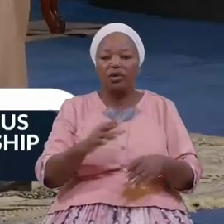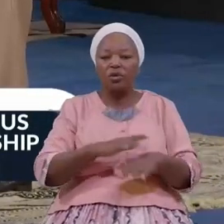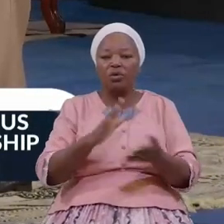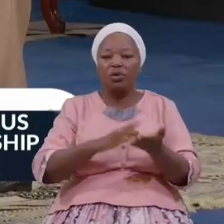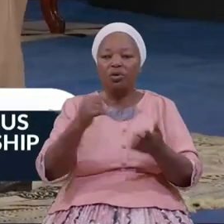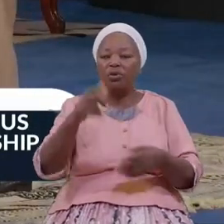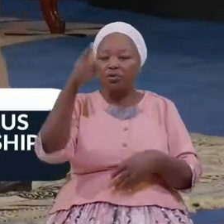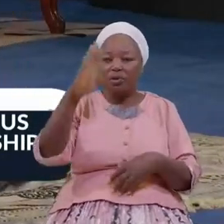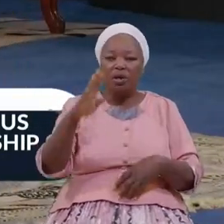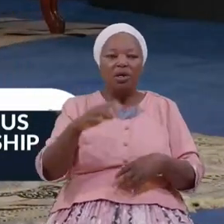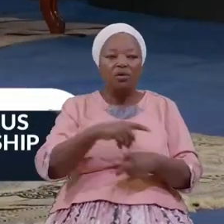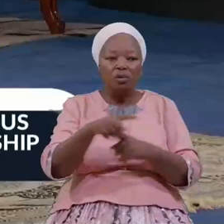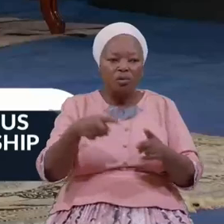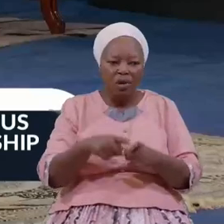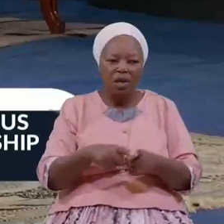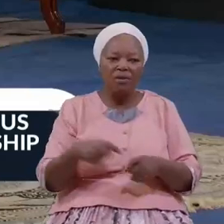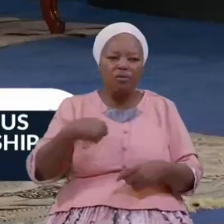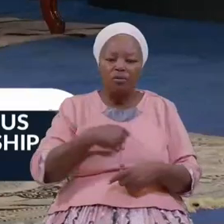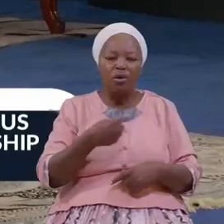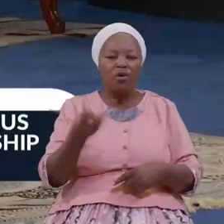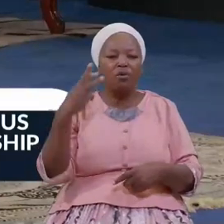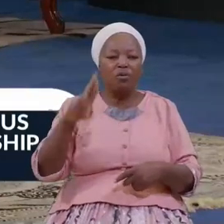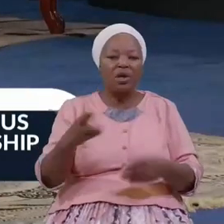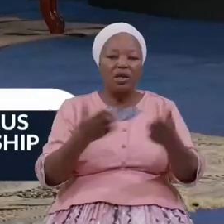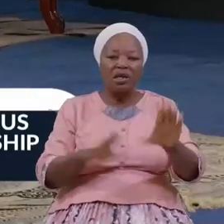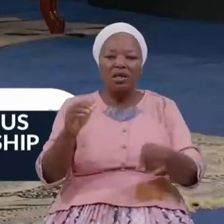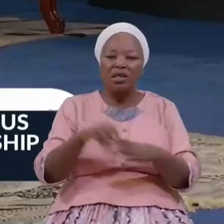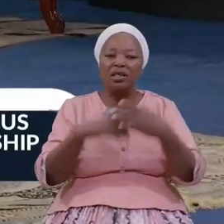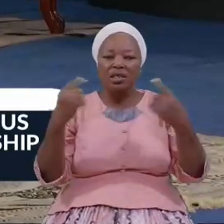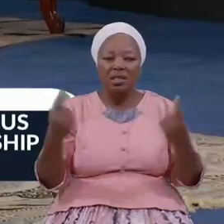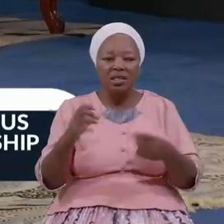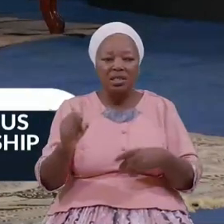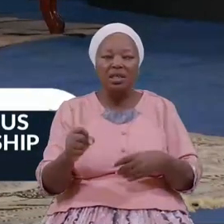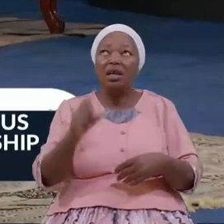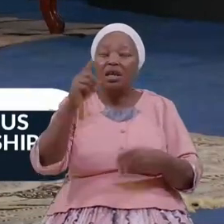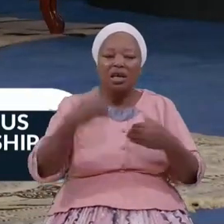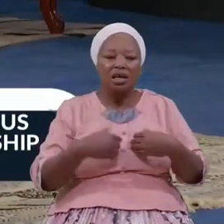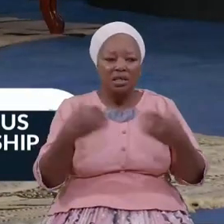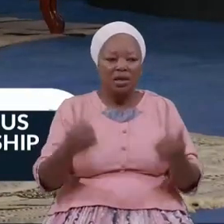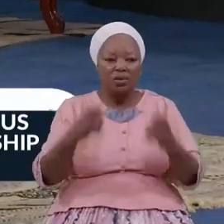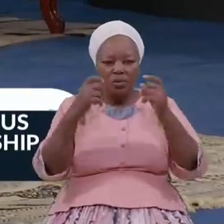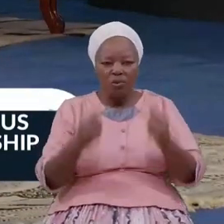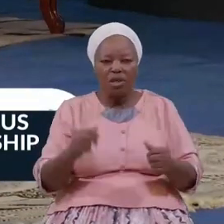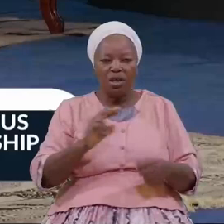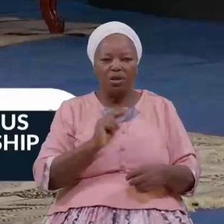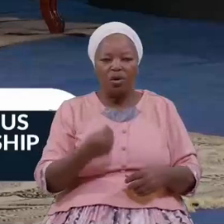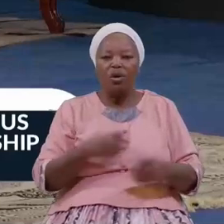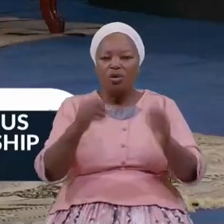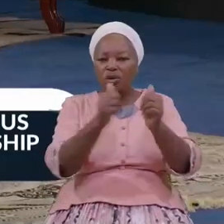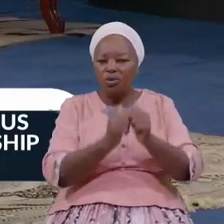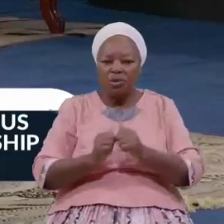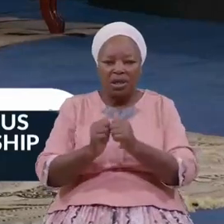Dieu. Et nous qui étions morts par nos offenses, nous a rendus à la